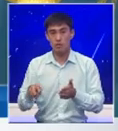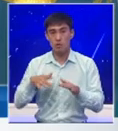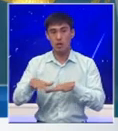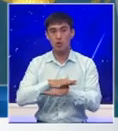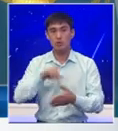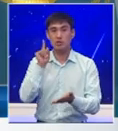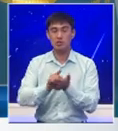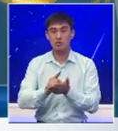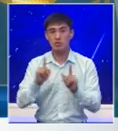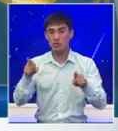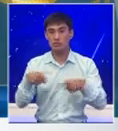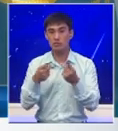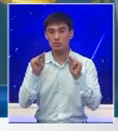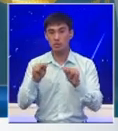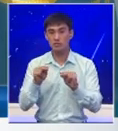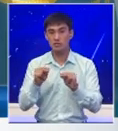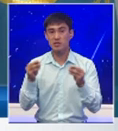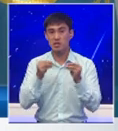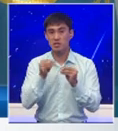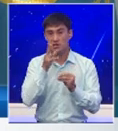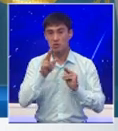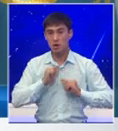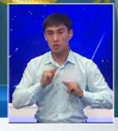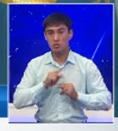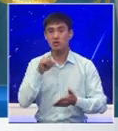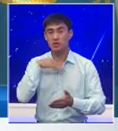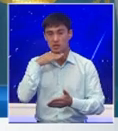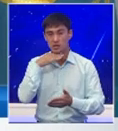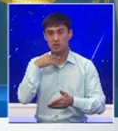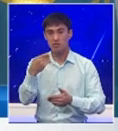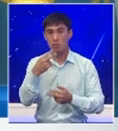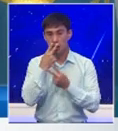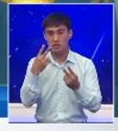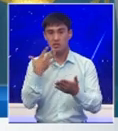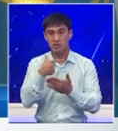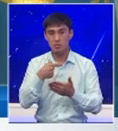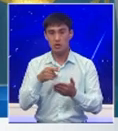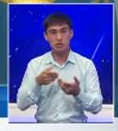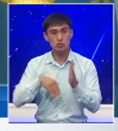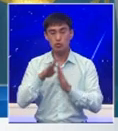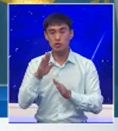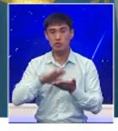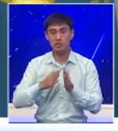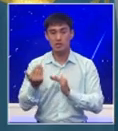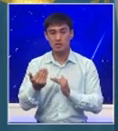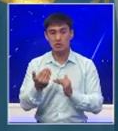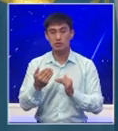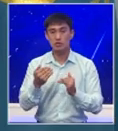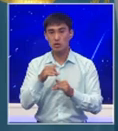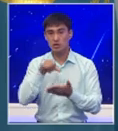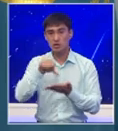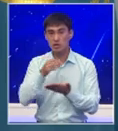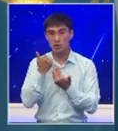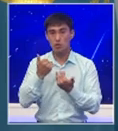должна быть восстановлена справедливость. 10 лет поработали достаточно. Вы показали себя не с лучшей стороны. Сегодня здесь не